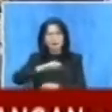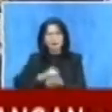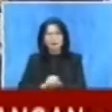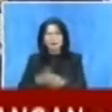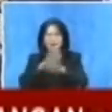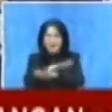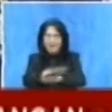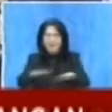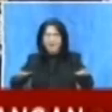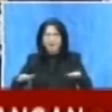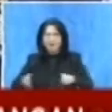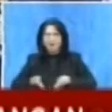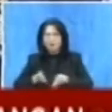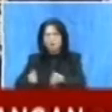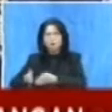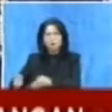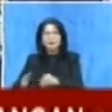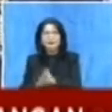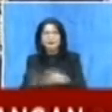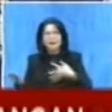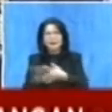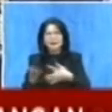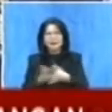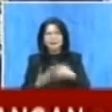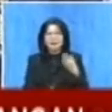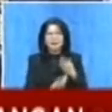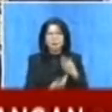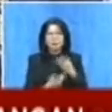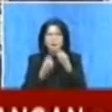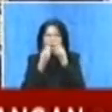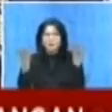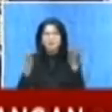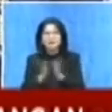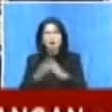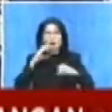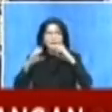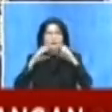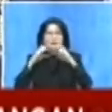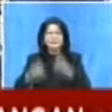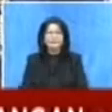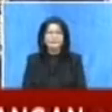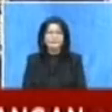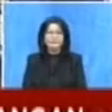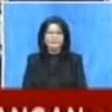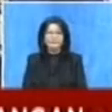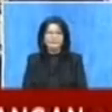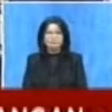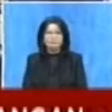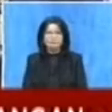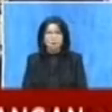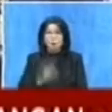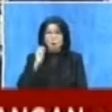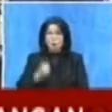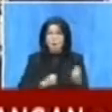pemerataan infrastruktur dan akses teknologi informasi dan komunikasi. untuk